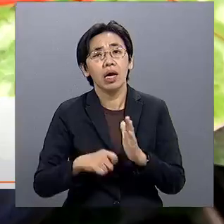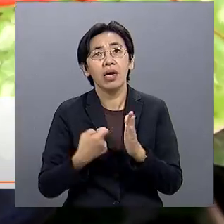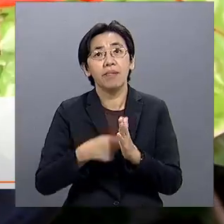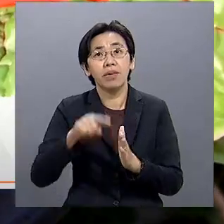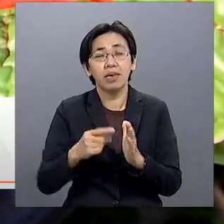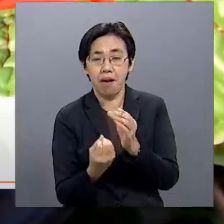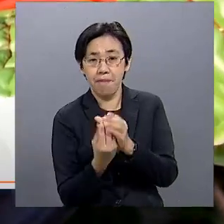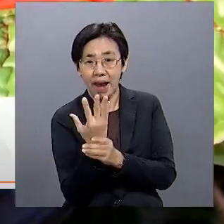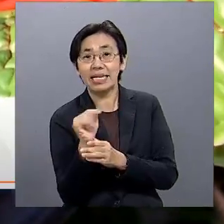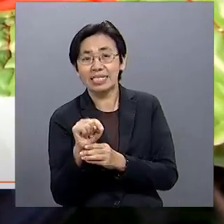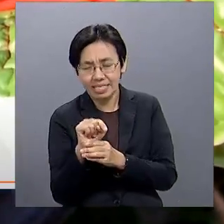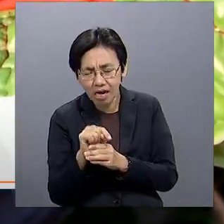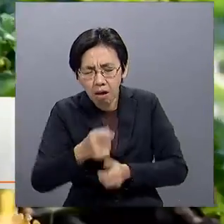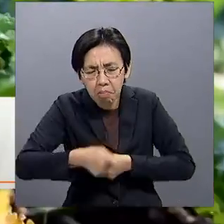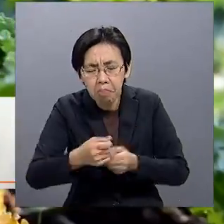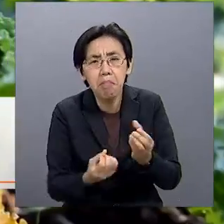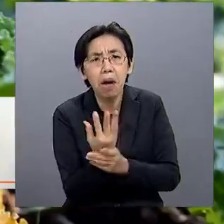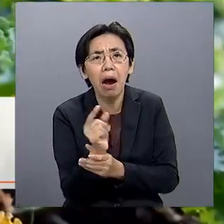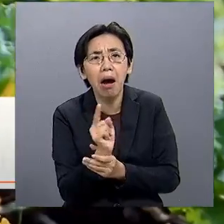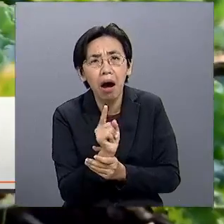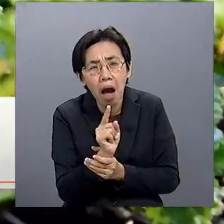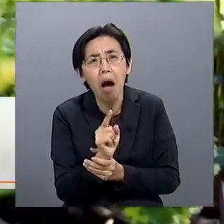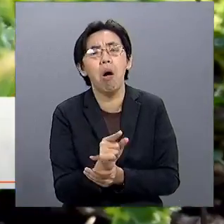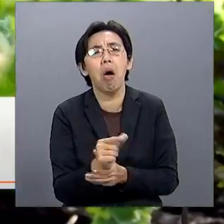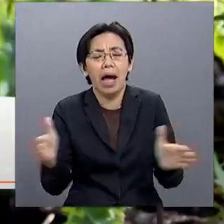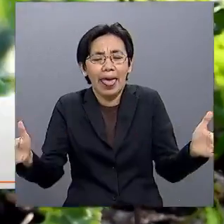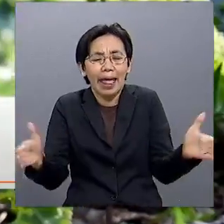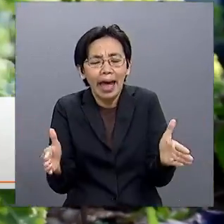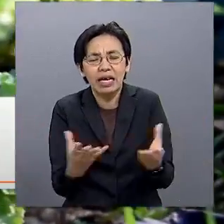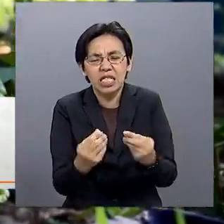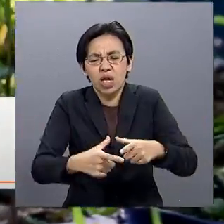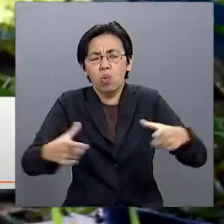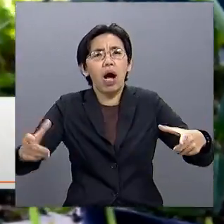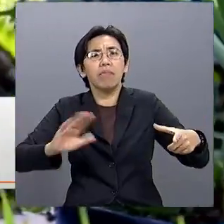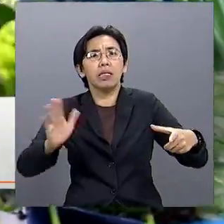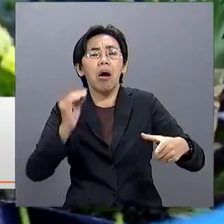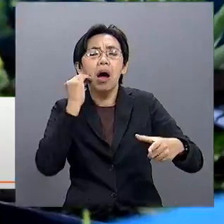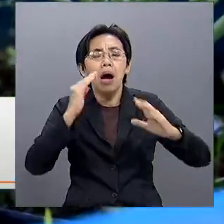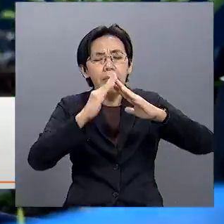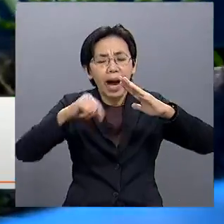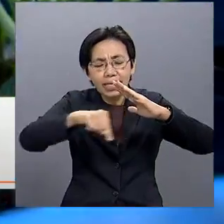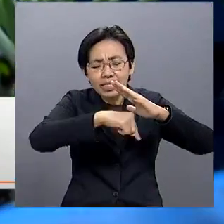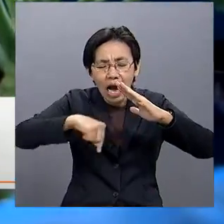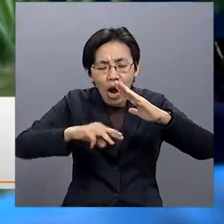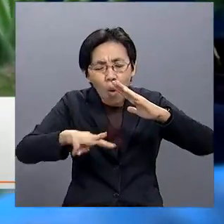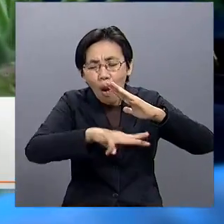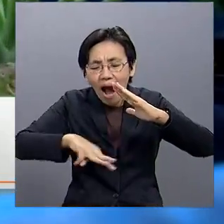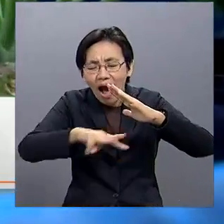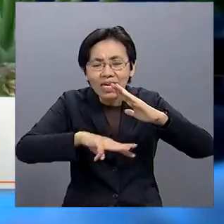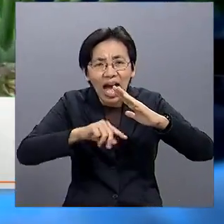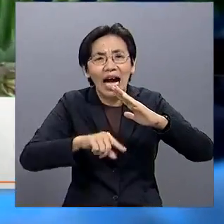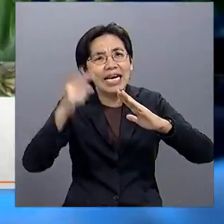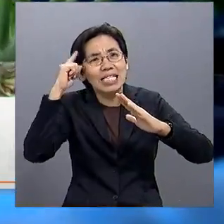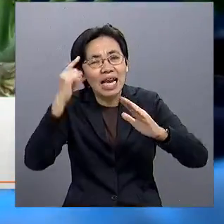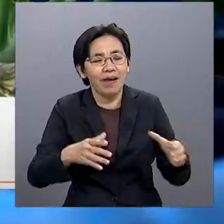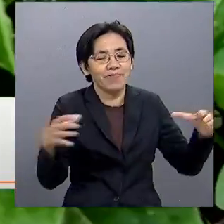กขายเนี่ยก็เพราะว่าเป็นการปลูกที่ใช้พื้นที่ไม่เยอะซึ่งบริเวณบ้านของตัวเองก็ยังพอจะมีที่ว่างอยู่ประมาณนึงก็เลยได้ลง